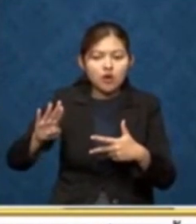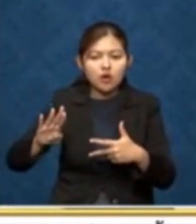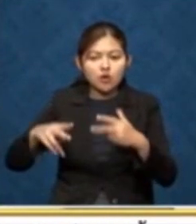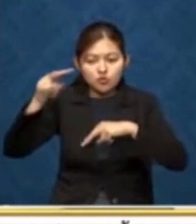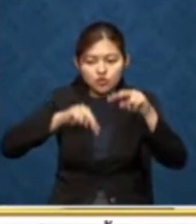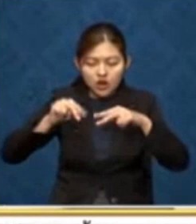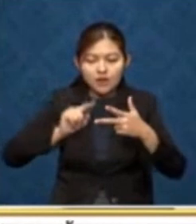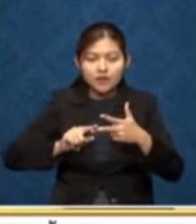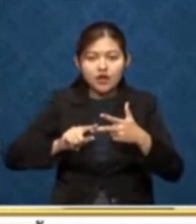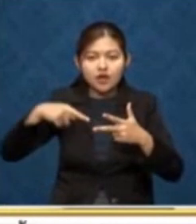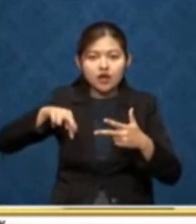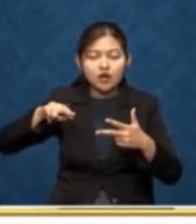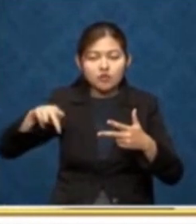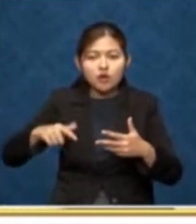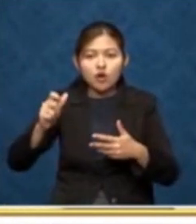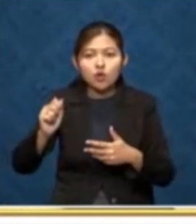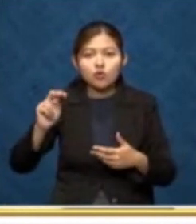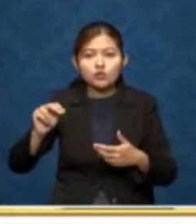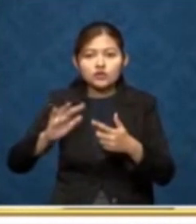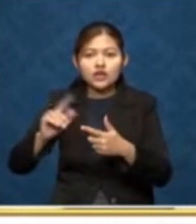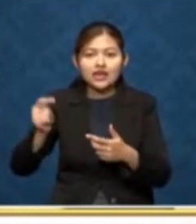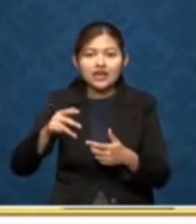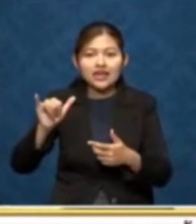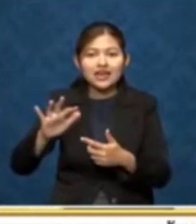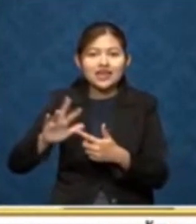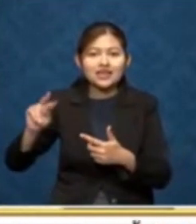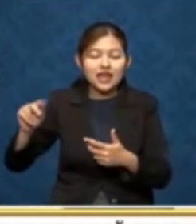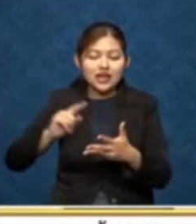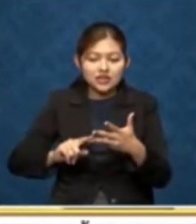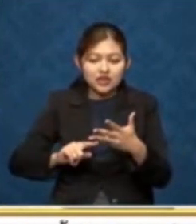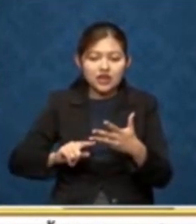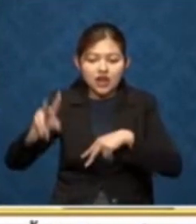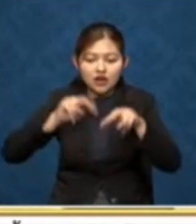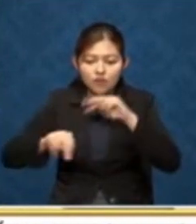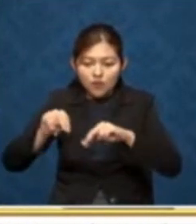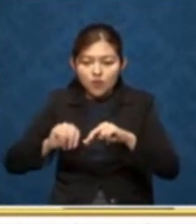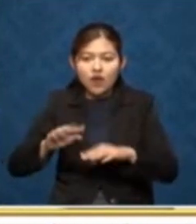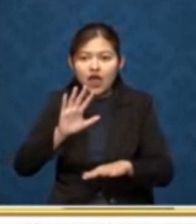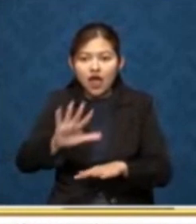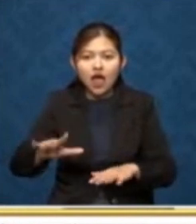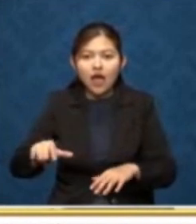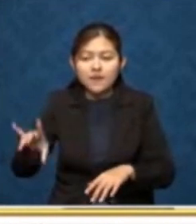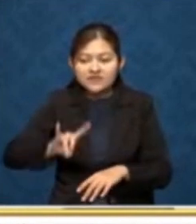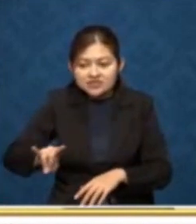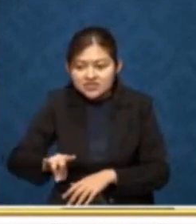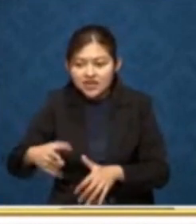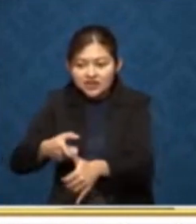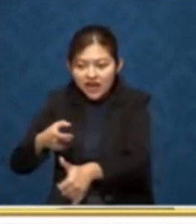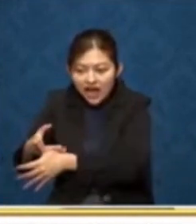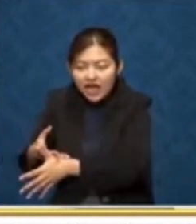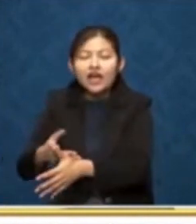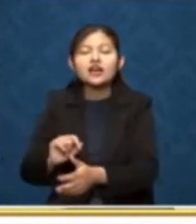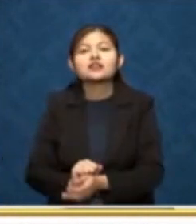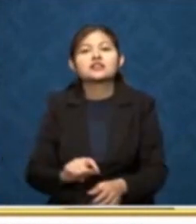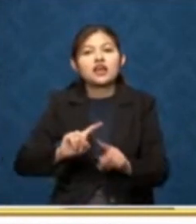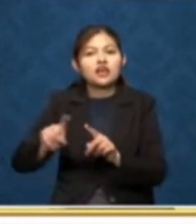าติพรบเขตห้ามล่าสัตว์เขตอนุรักษ์พันธุ์สัตว์ป่าและพันธุ์พืชรวมถึงที่ของกอรมน.เมื่อ